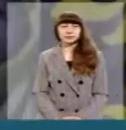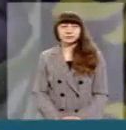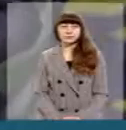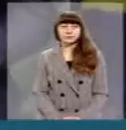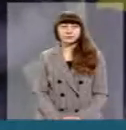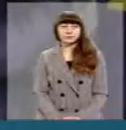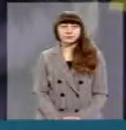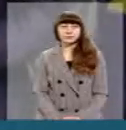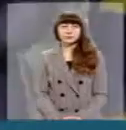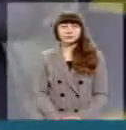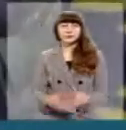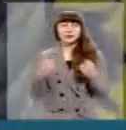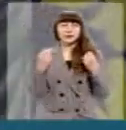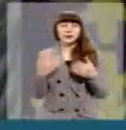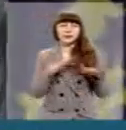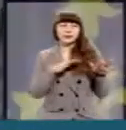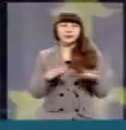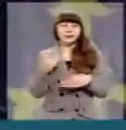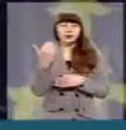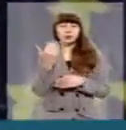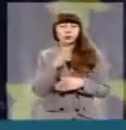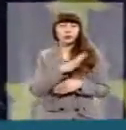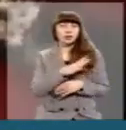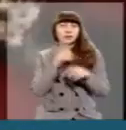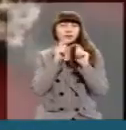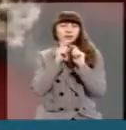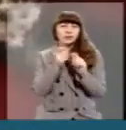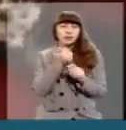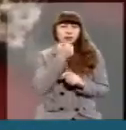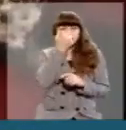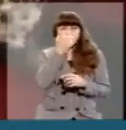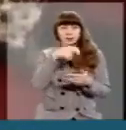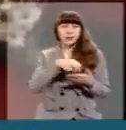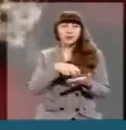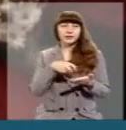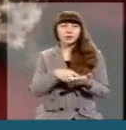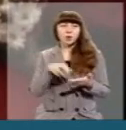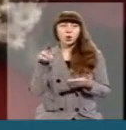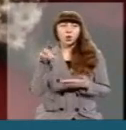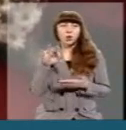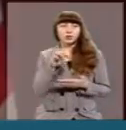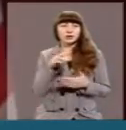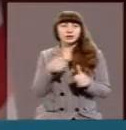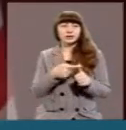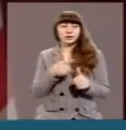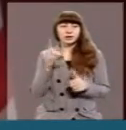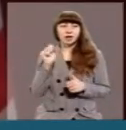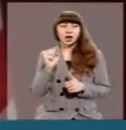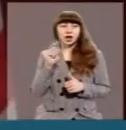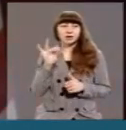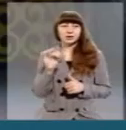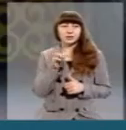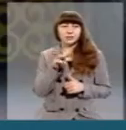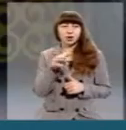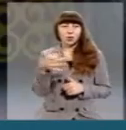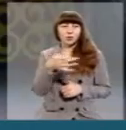облыс әкімінің алғыс хаты табысталды. Сондай-ақ жергілікті әкімдік өкілдері Бақытжан Сәуекеновке Меңдіқара ауданының құрметті азаматы мәртебелі атағын беру